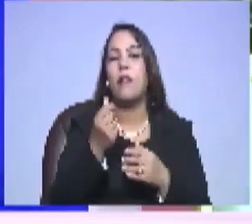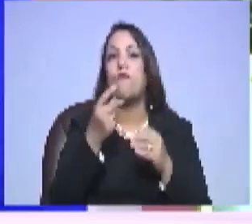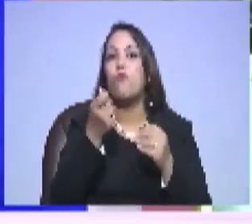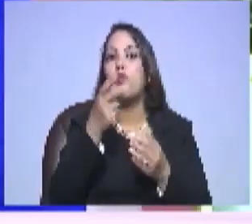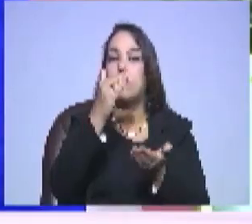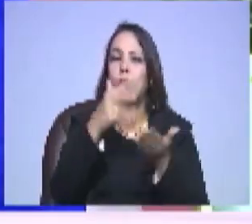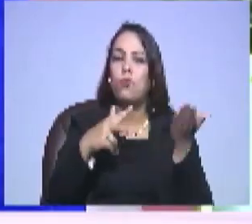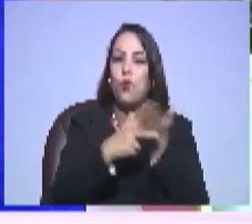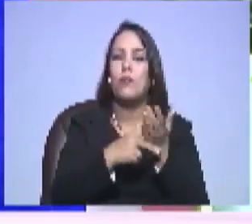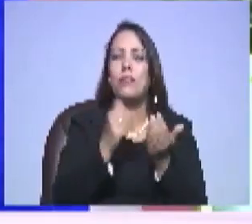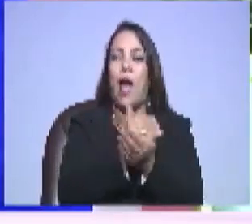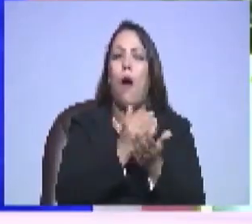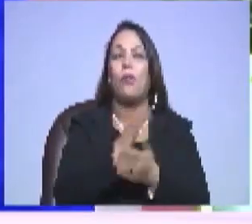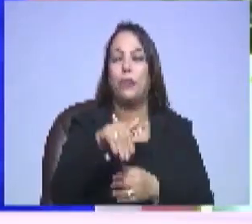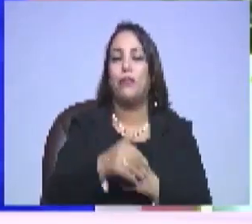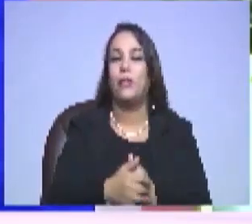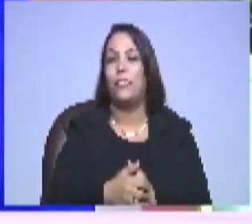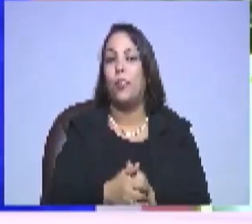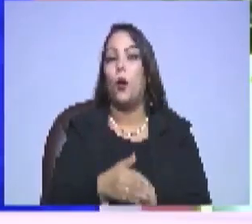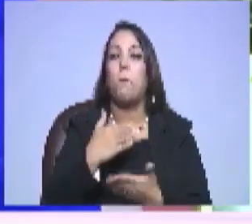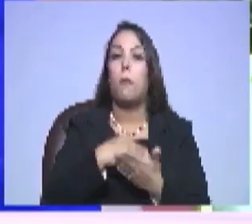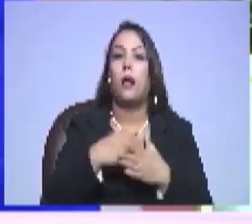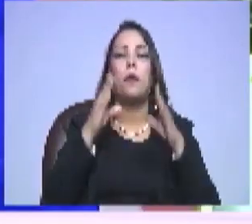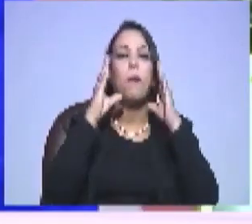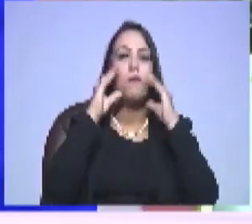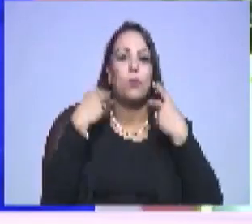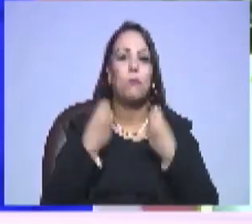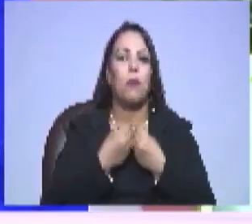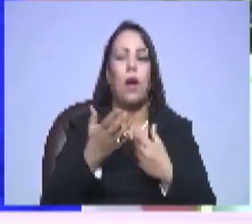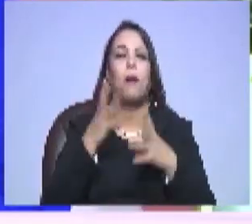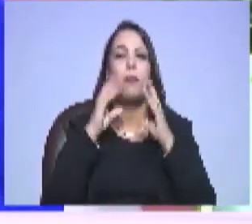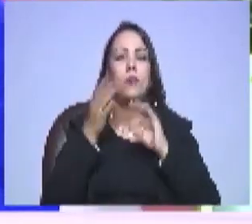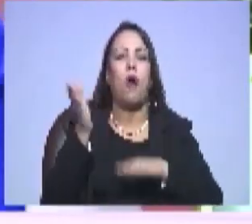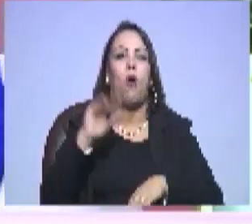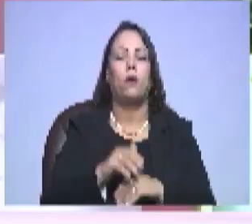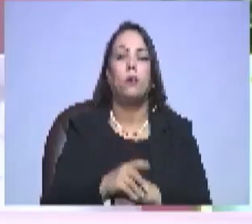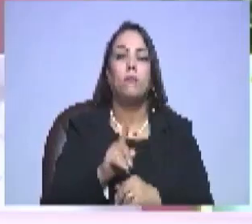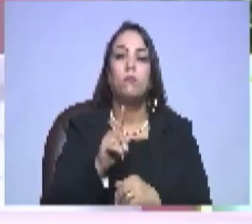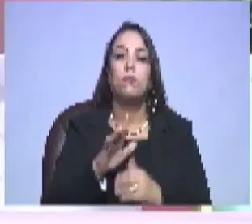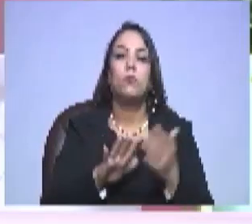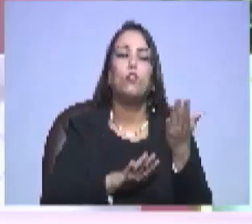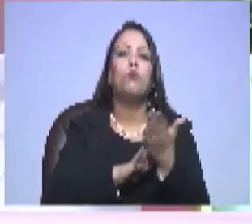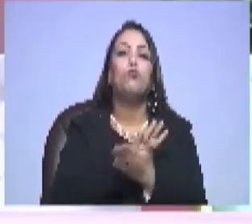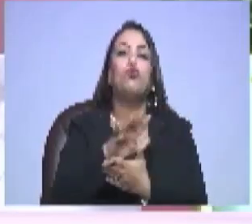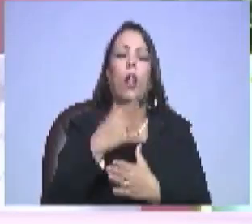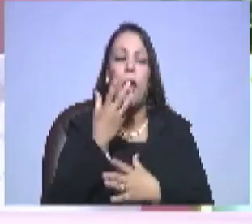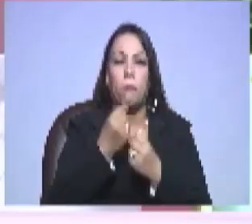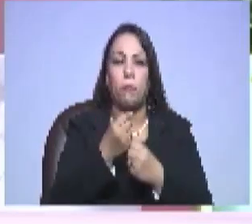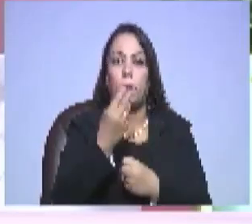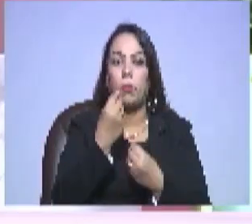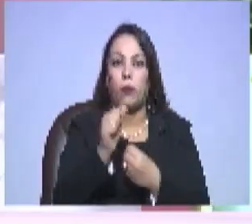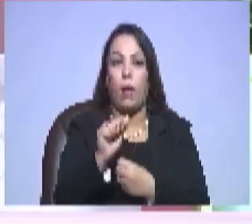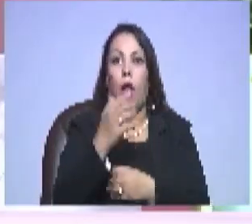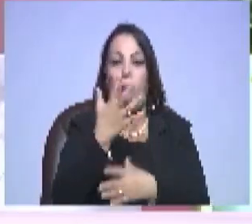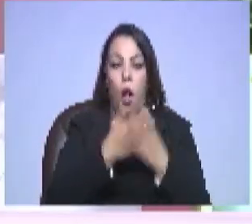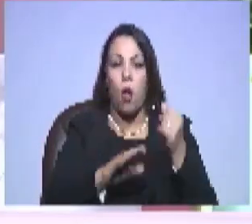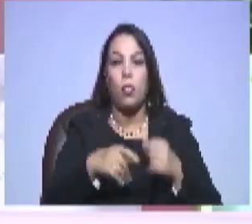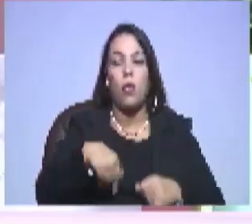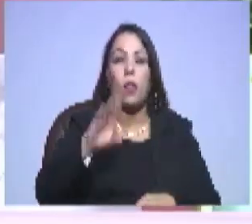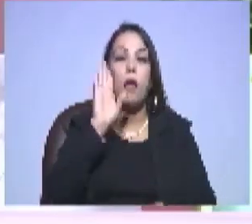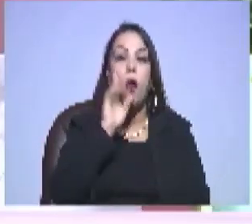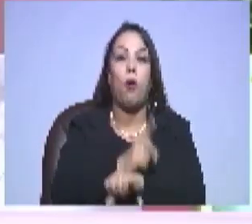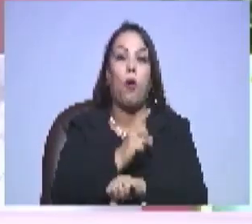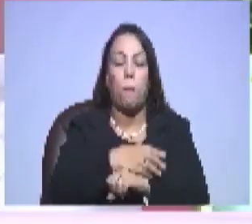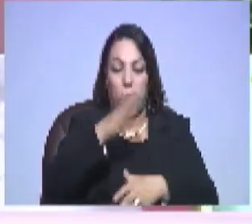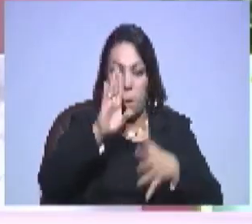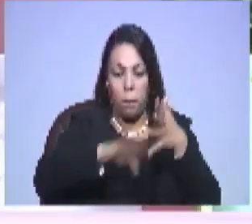نص فلوسك وهتخرج معاهم وتستمتع اكتر هي مشكلتنا في ادنا دلوقتي من كتر ما احنا